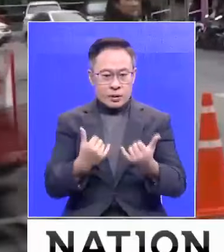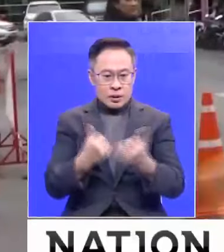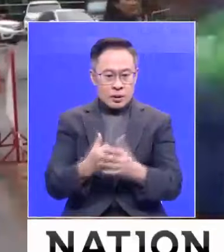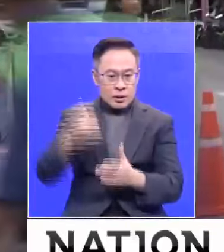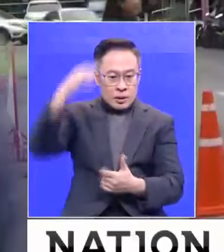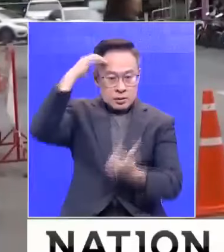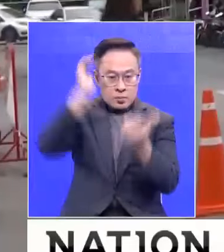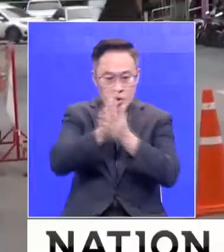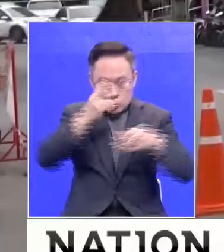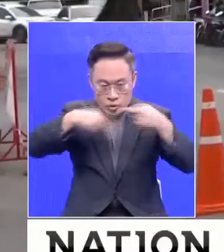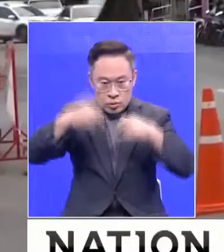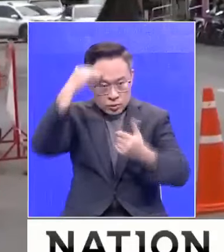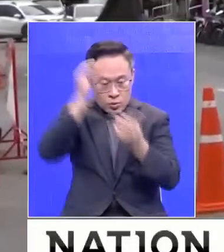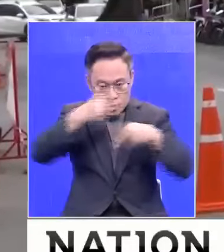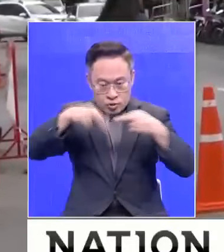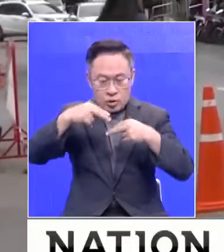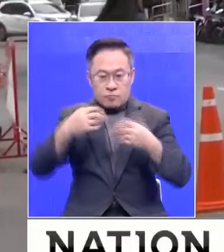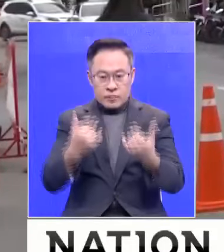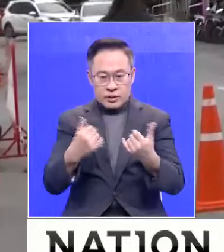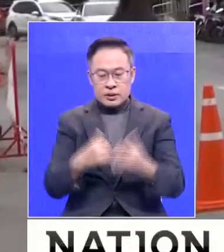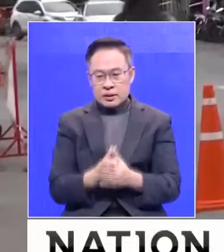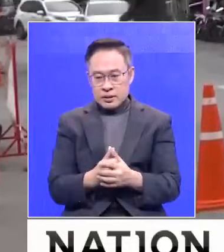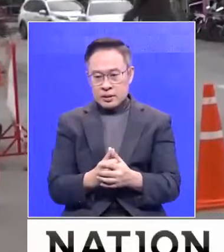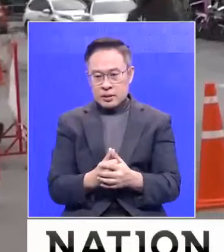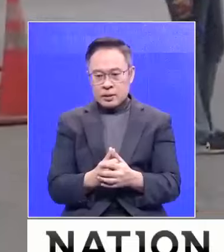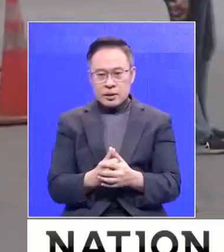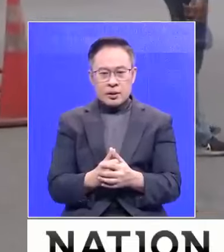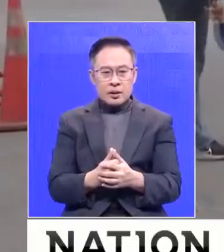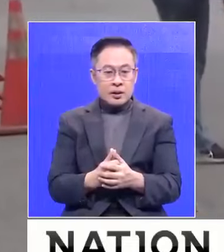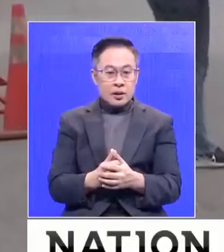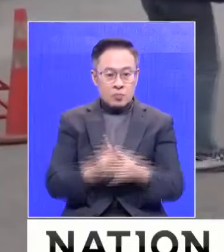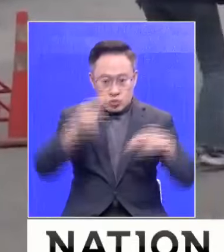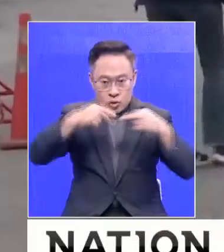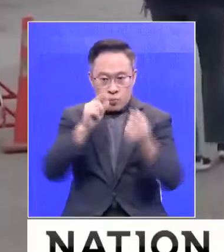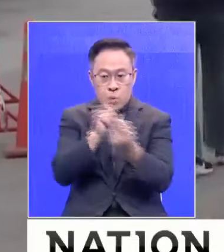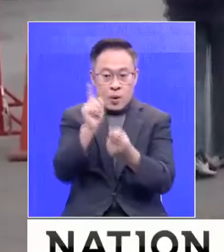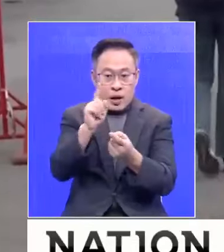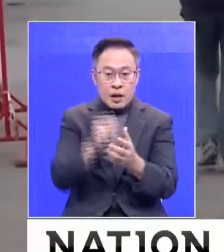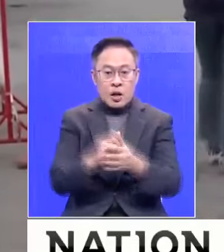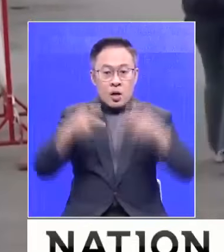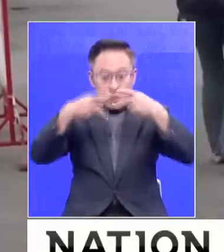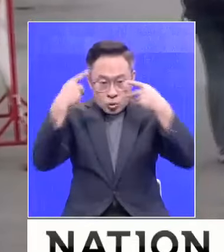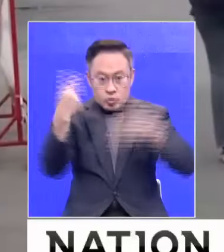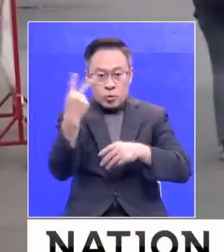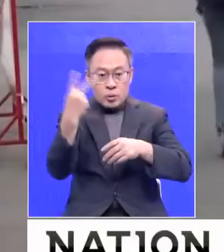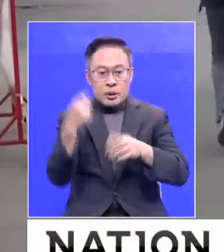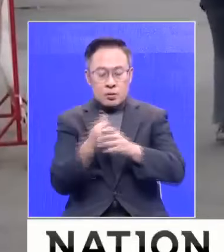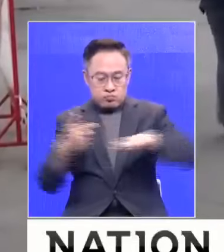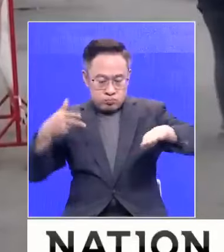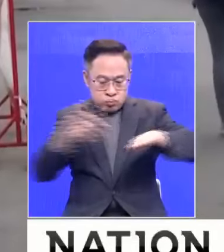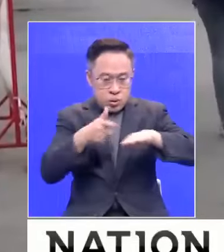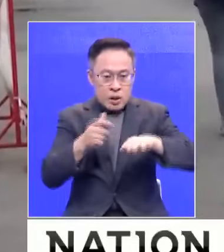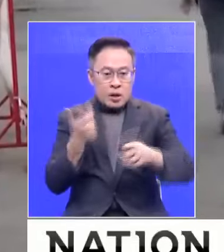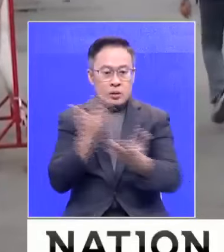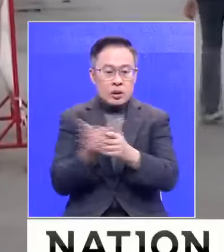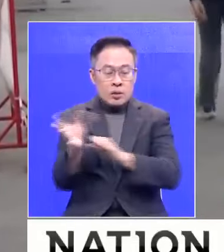งตรวจสอบกล้องวงจรปิดของ2คนร้ายรวมไปถึงเส้นทางหลบหนีต่างๆซึ่งก็พบนะคะว่าหลังคนร้ายก่อเหตุแล้วได้ขี่รถจักรย